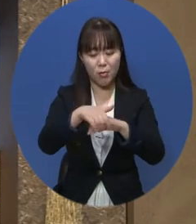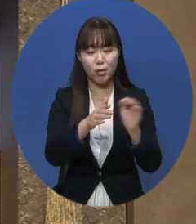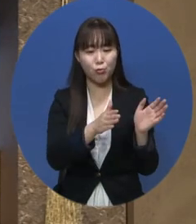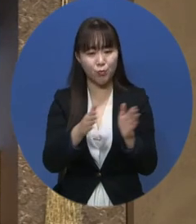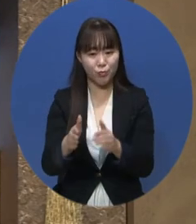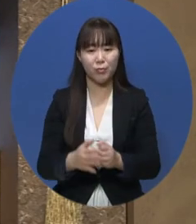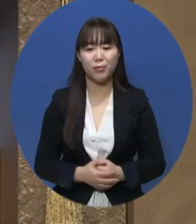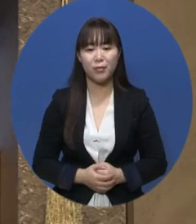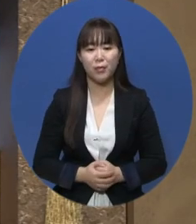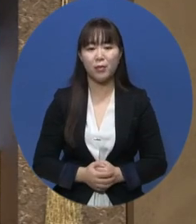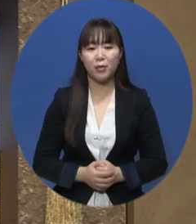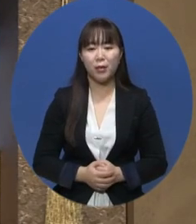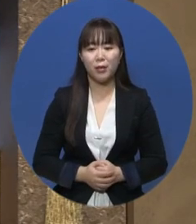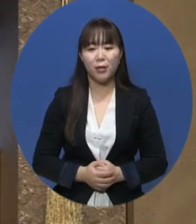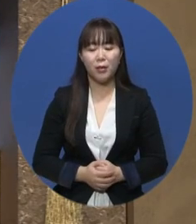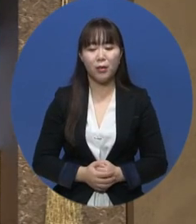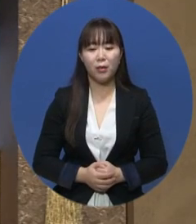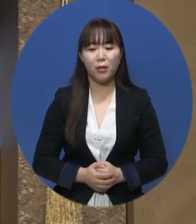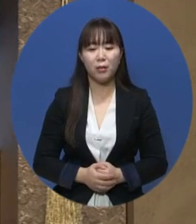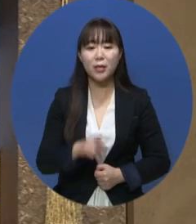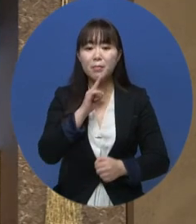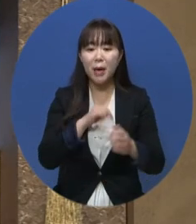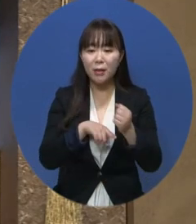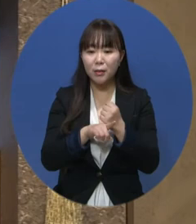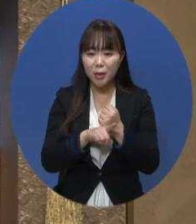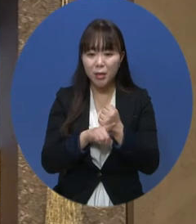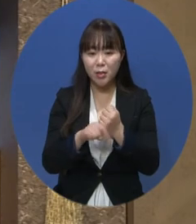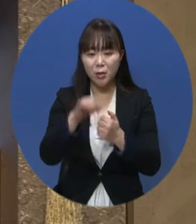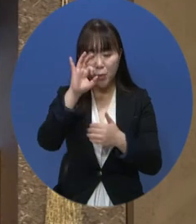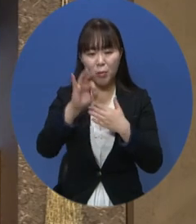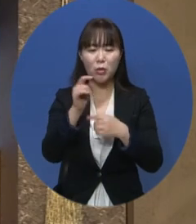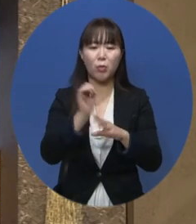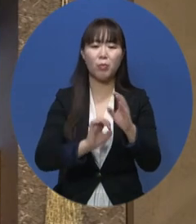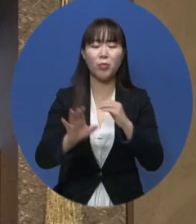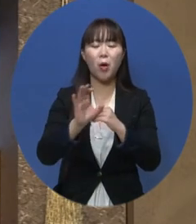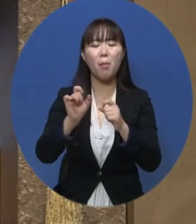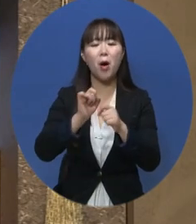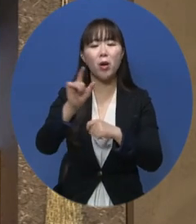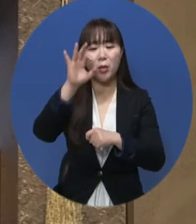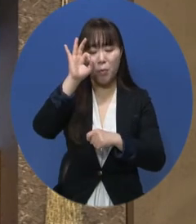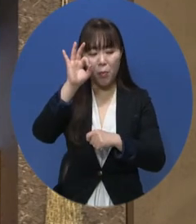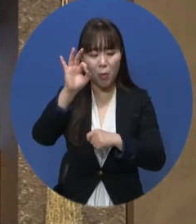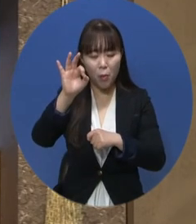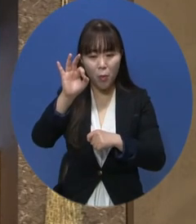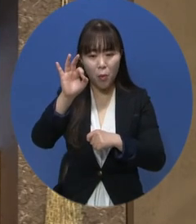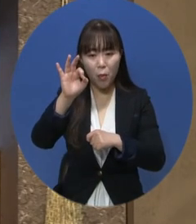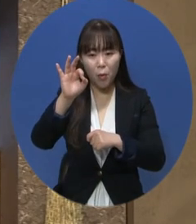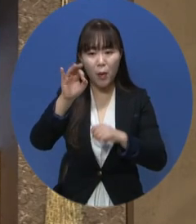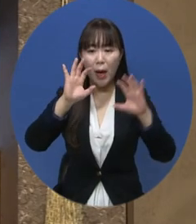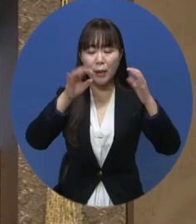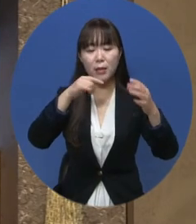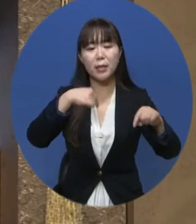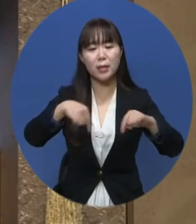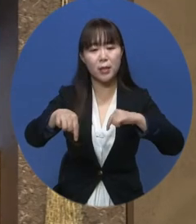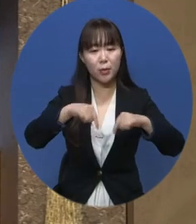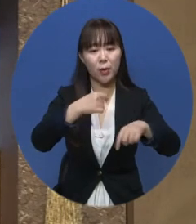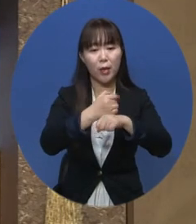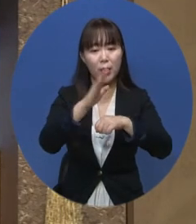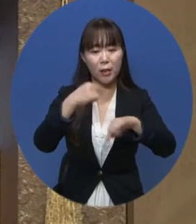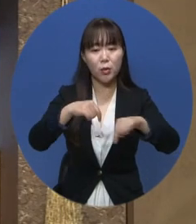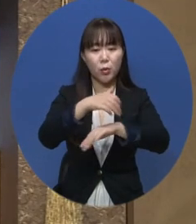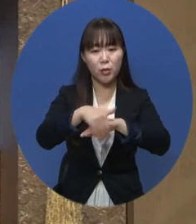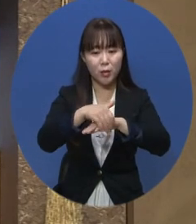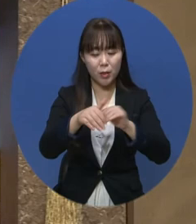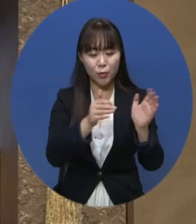있습니다. 그 말뜻에선 그만큼 좀 더 멀리 내다보고 우리가 아이들을 지도해야 되는 그런 교육 정책을